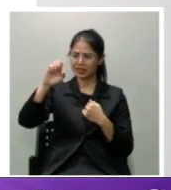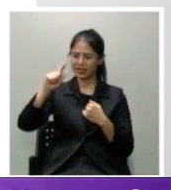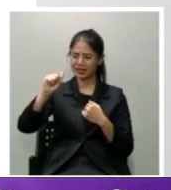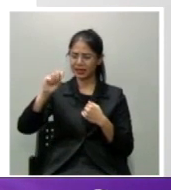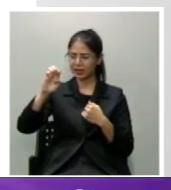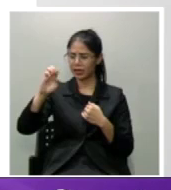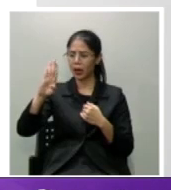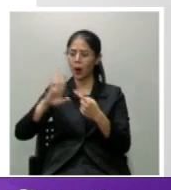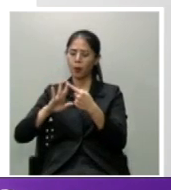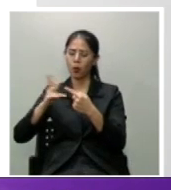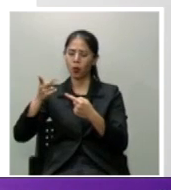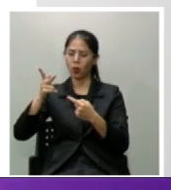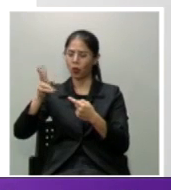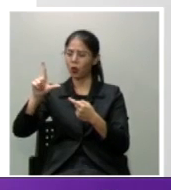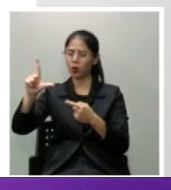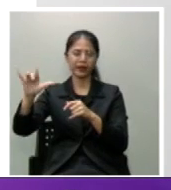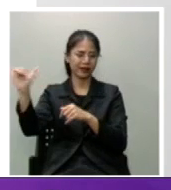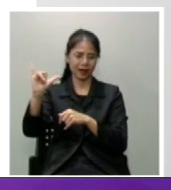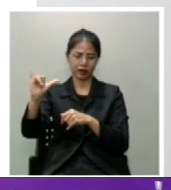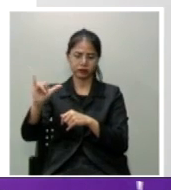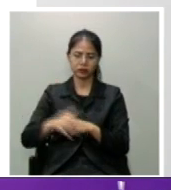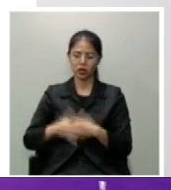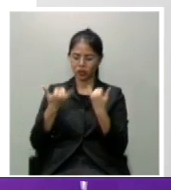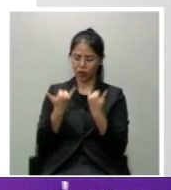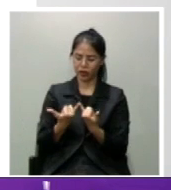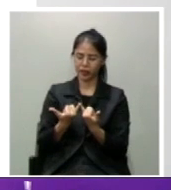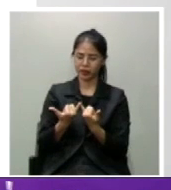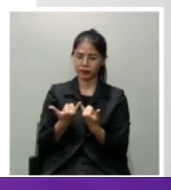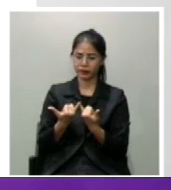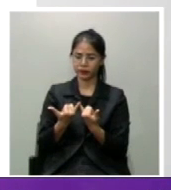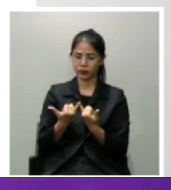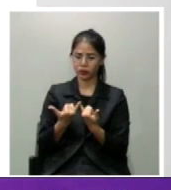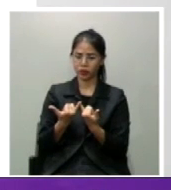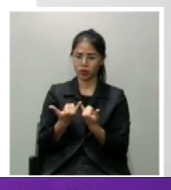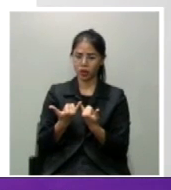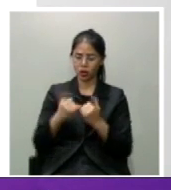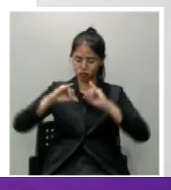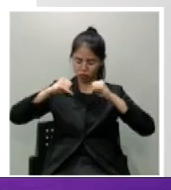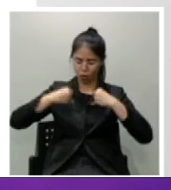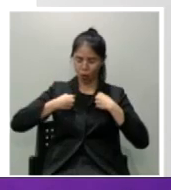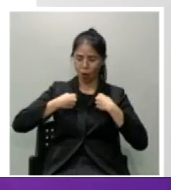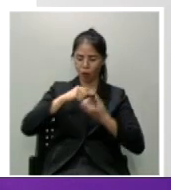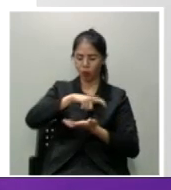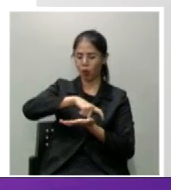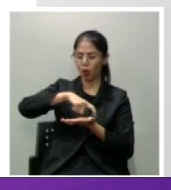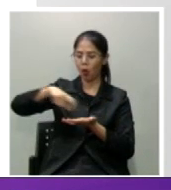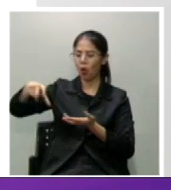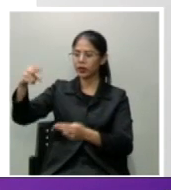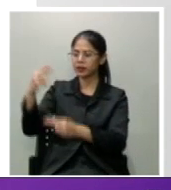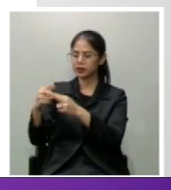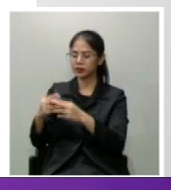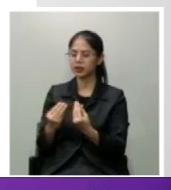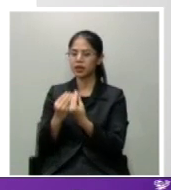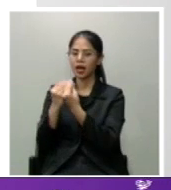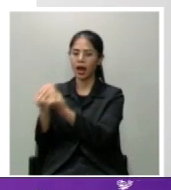ทีเลยได้รับการโอนกรรมสิทธิ์ที่ดินแปลงนี้ไปเป็นของโรงงานยาสูบแล้วโรงงานยาสูบจะไปย